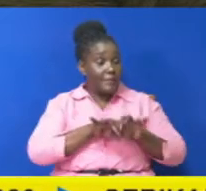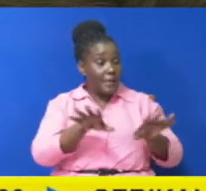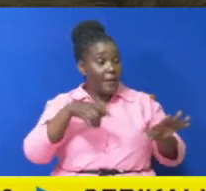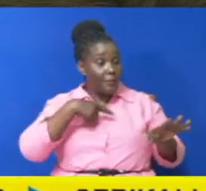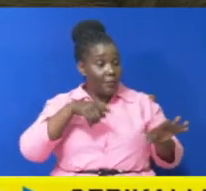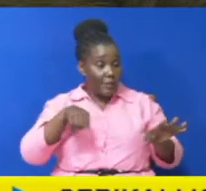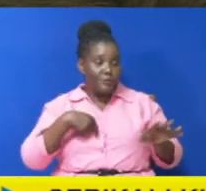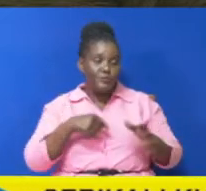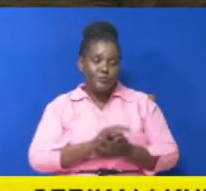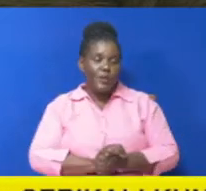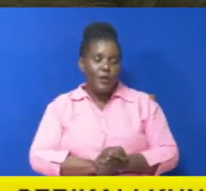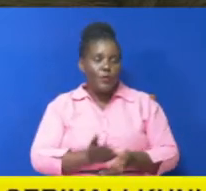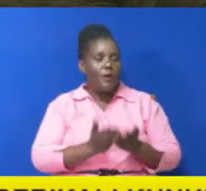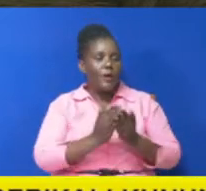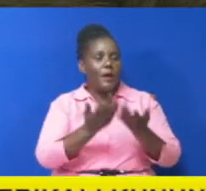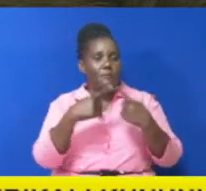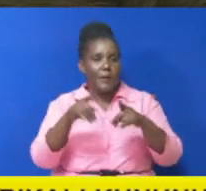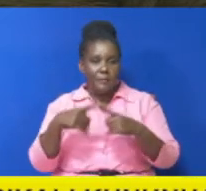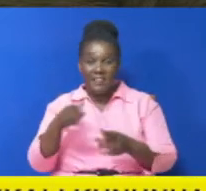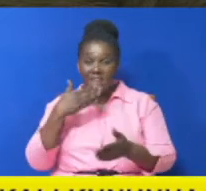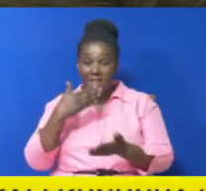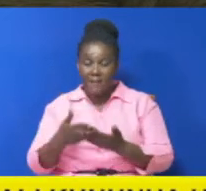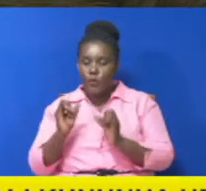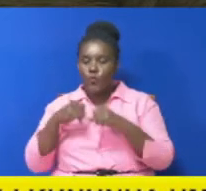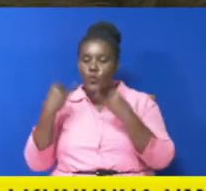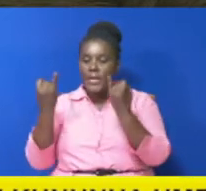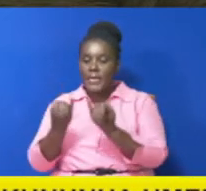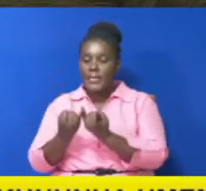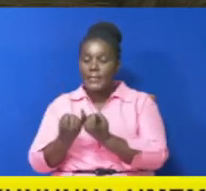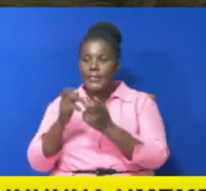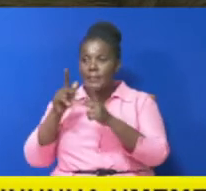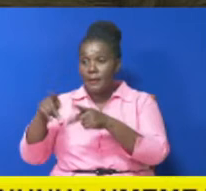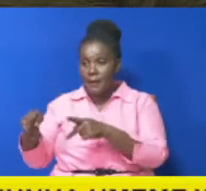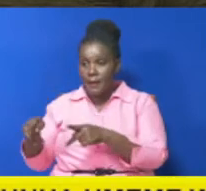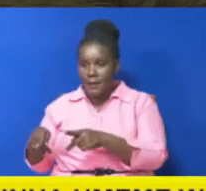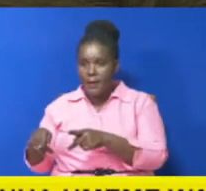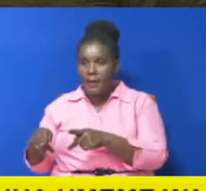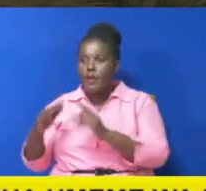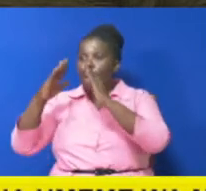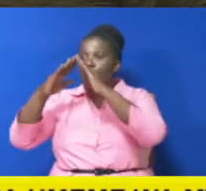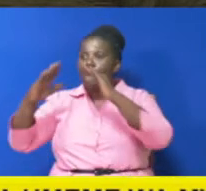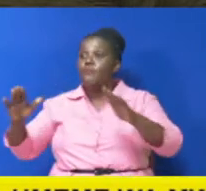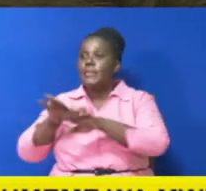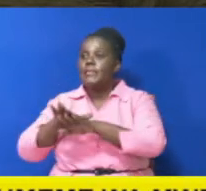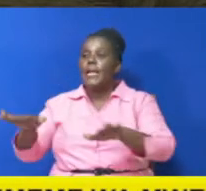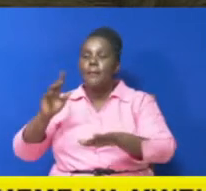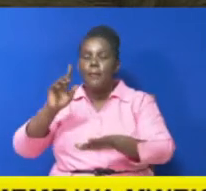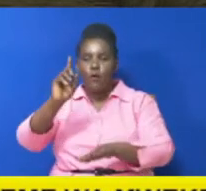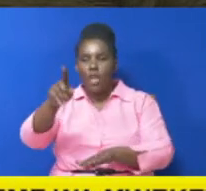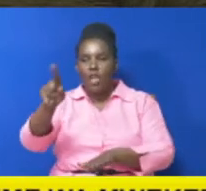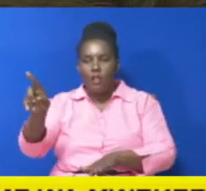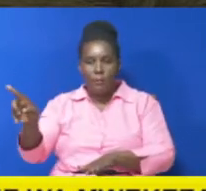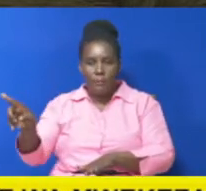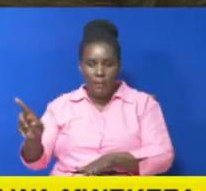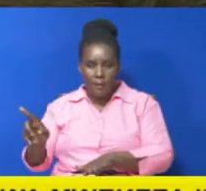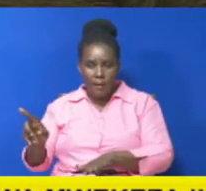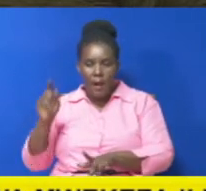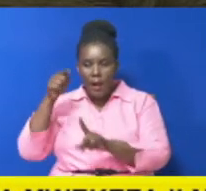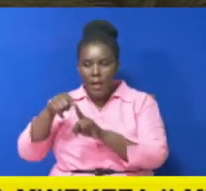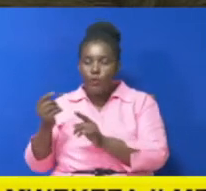pamoja wadau mbalimbali. Kuna wadau wa NGO ambao wana nyumba salama kwa ajili ya wahanga wa usafishaji haramu wa